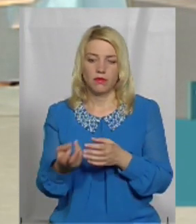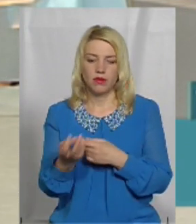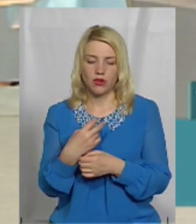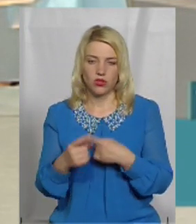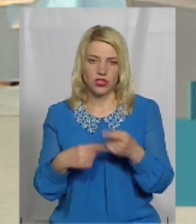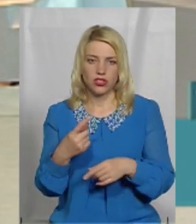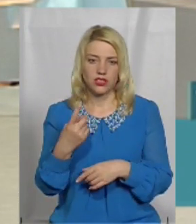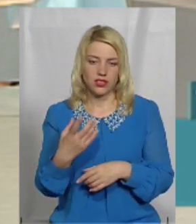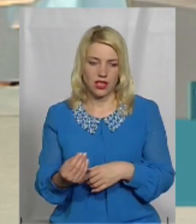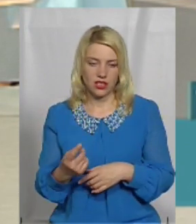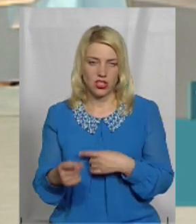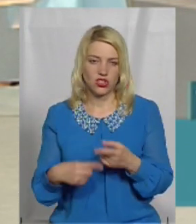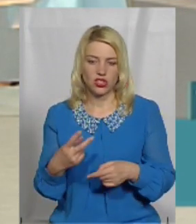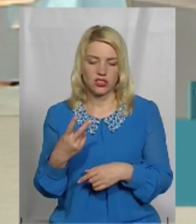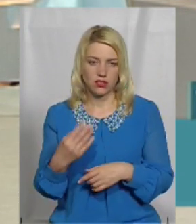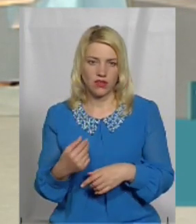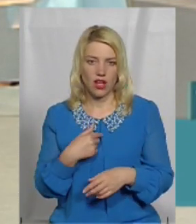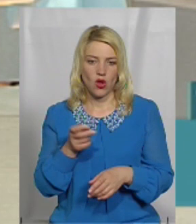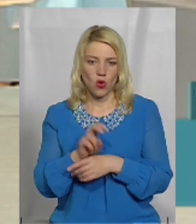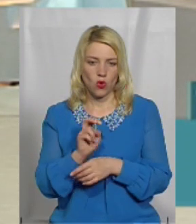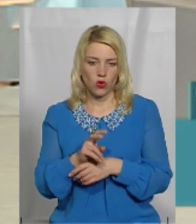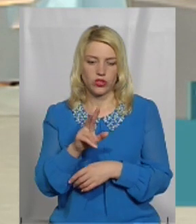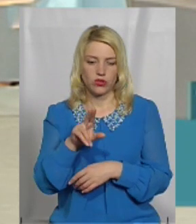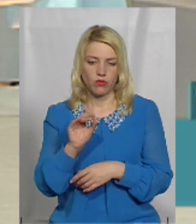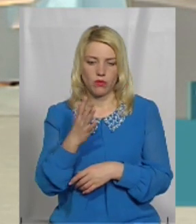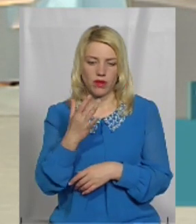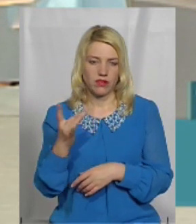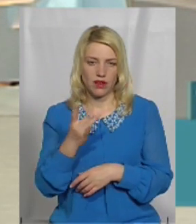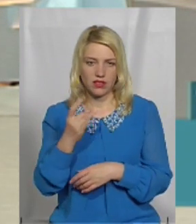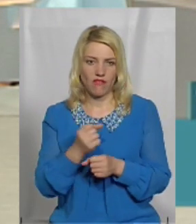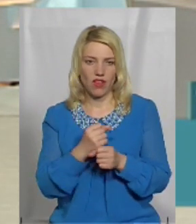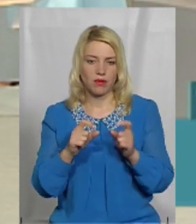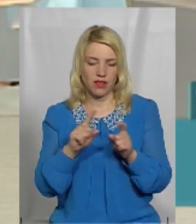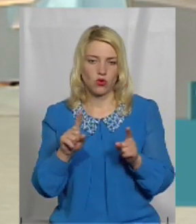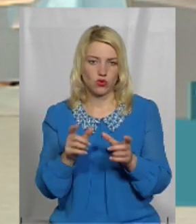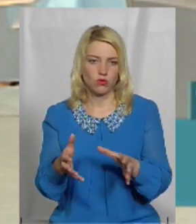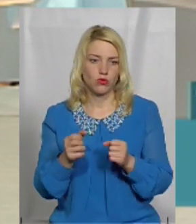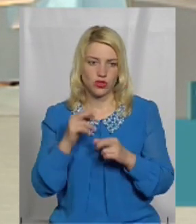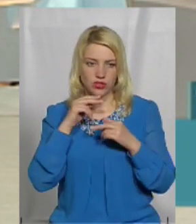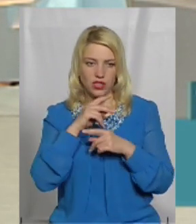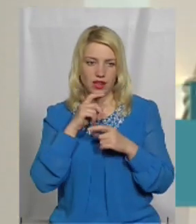день, через другий день, і ходиш по 5 разів в аптеку, щоб отримати лік.